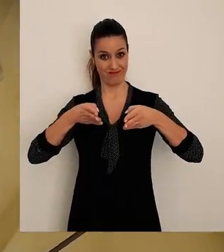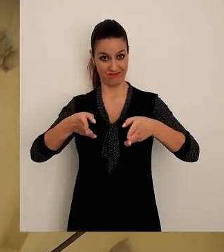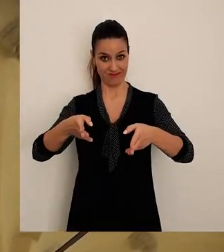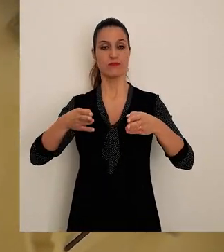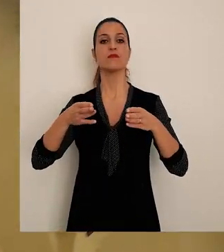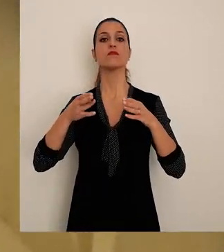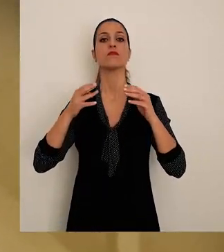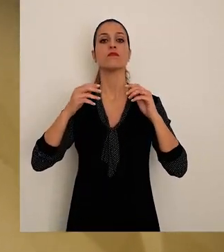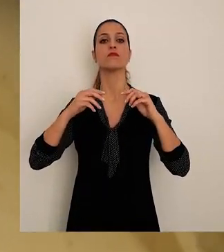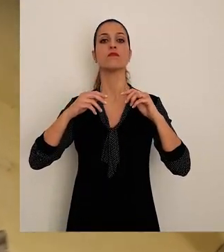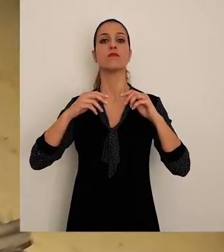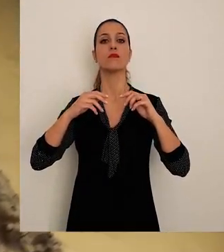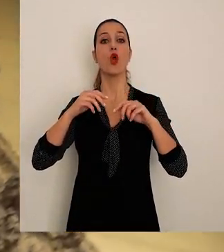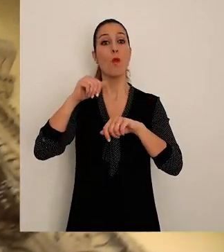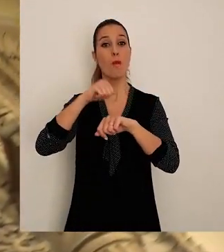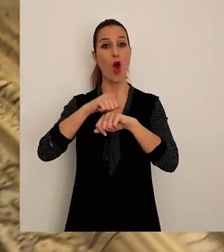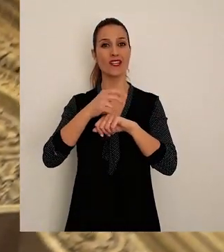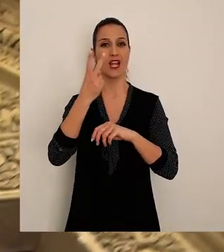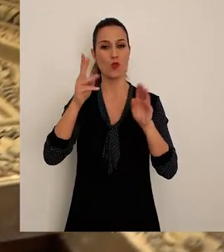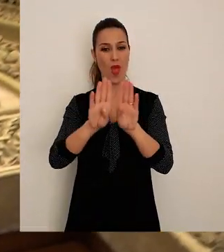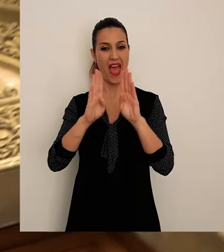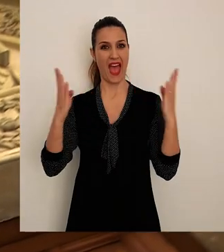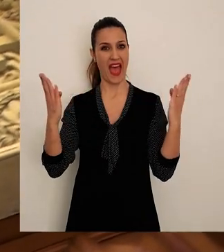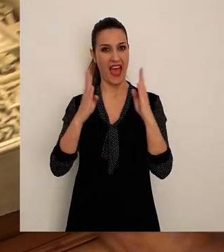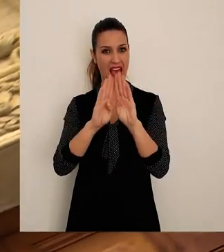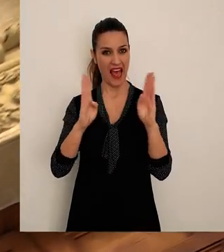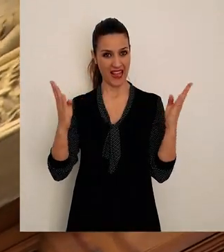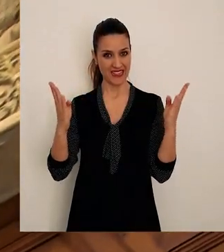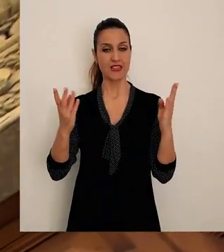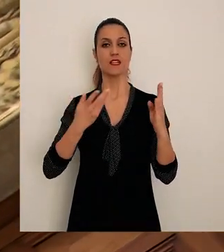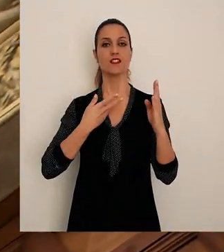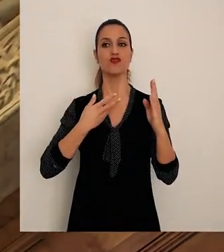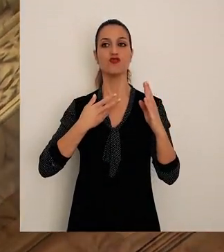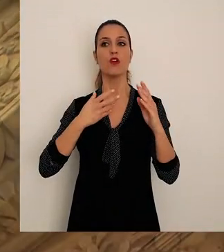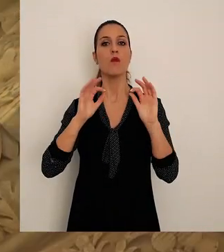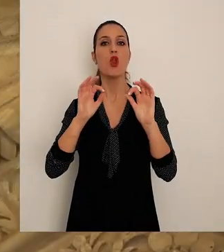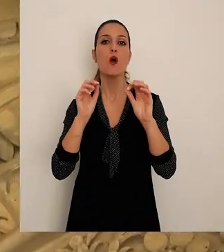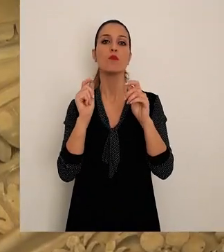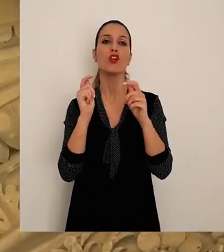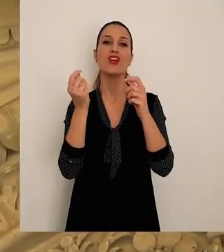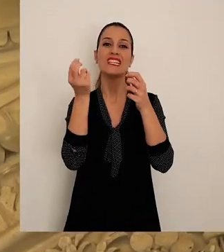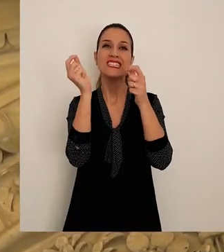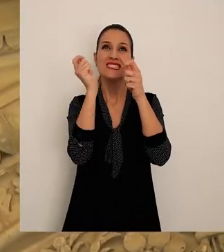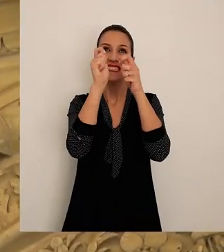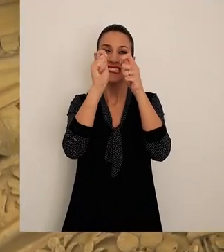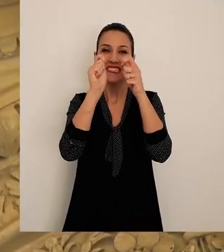La porta a due ante è racchiusa in una suggestiva cornice dall'elaborato disegno totalmente scolpito nella